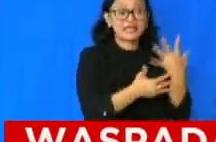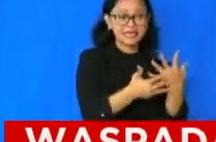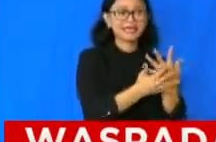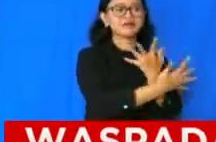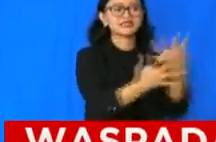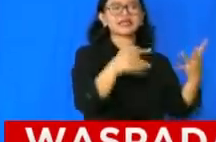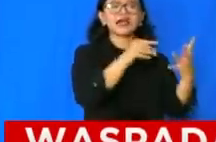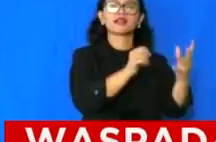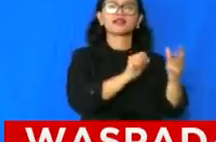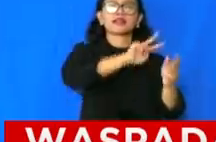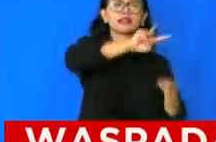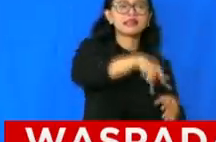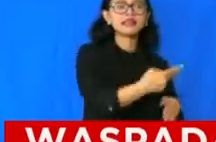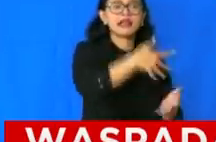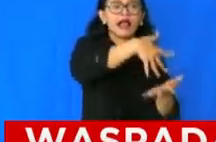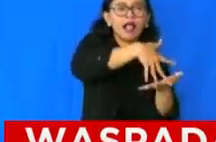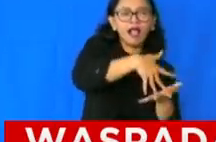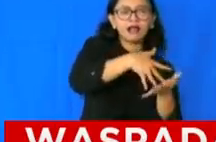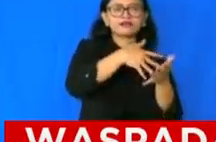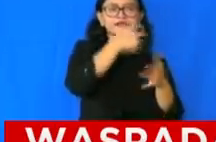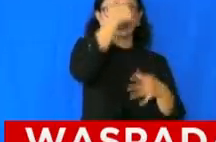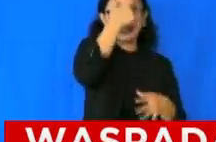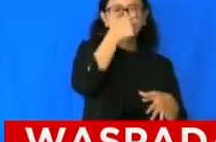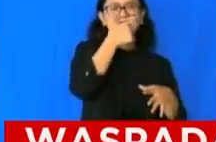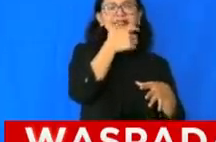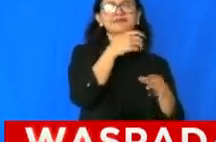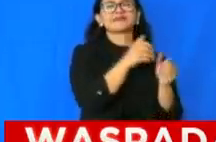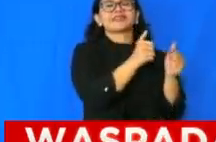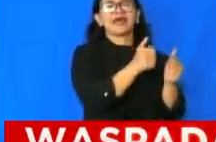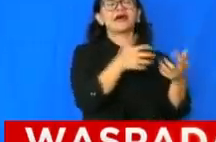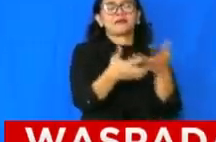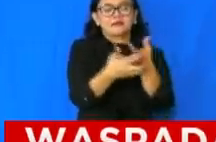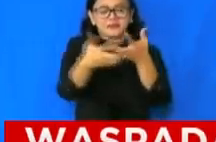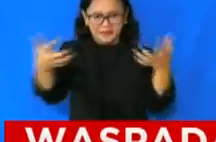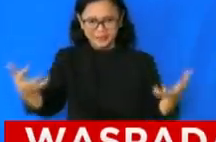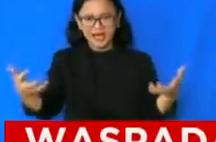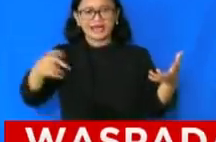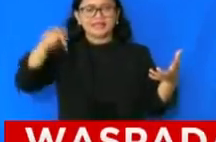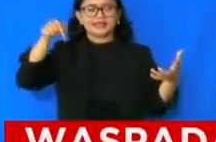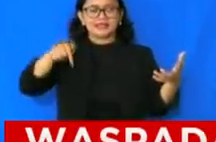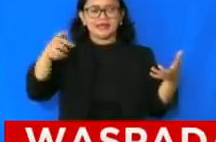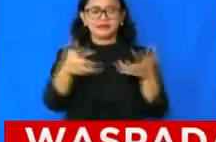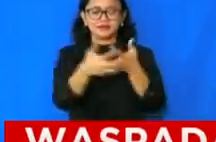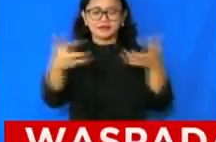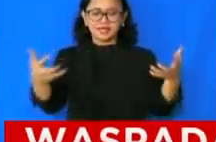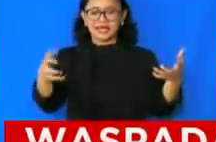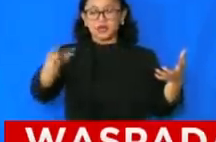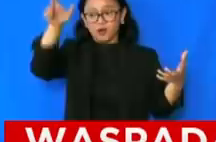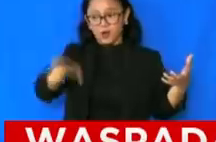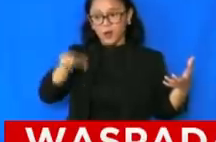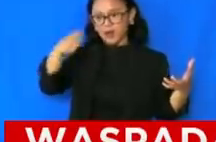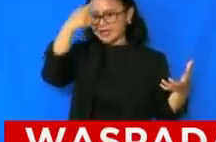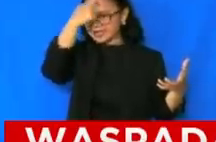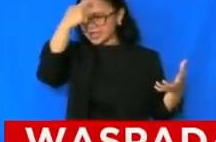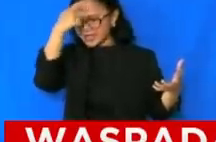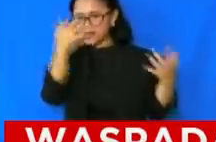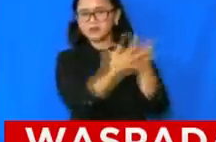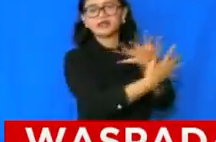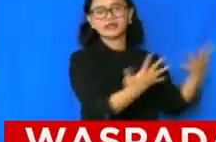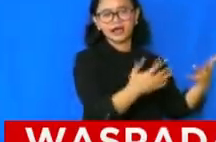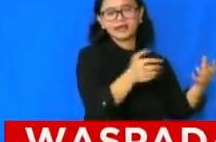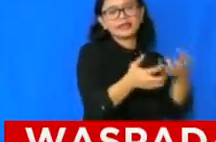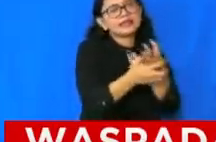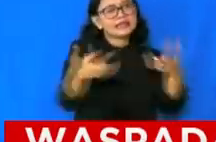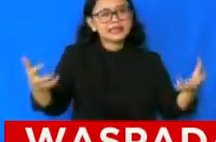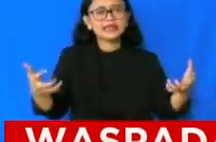Jadi kalau berbicara tentang isolasi berarti kita memisahkan sumber penyakit dari masyarakat lain ini